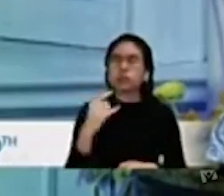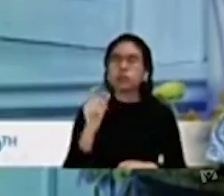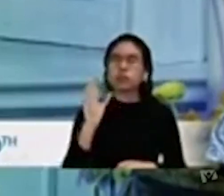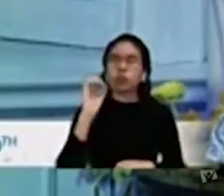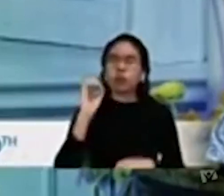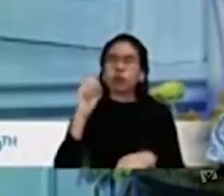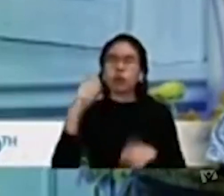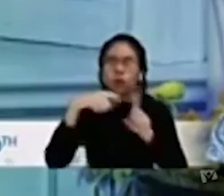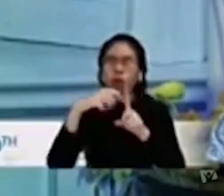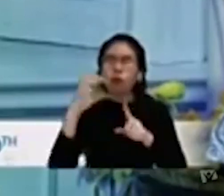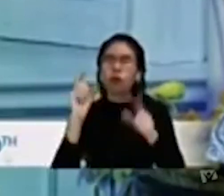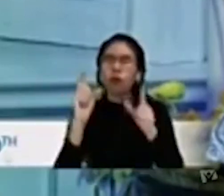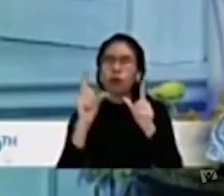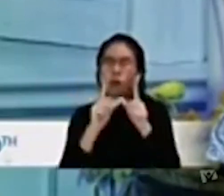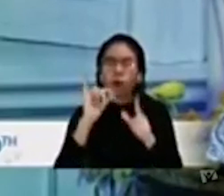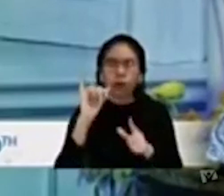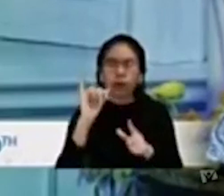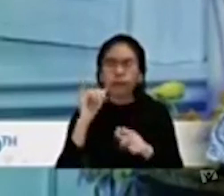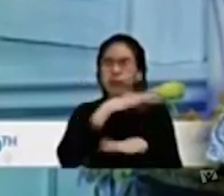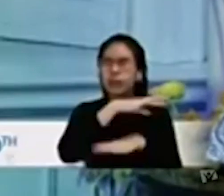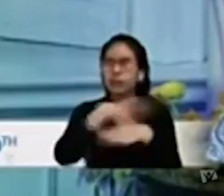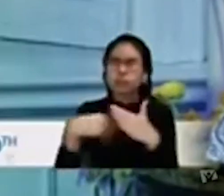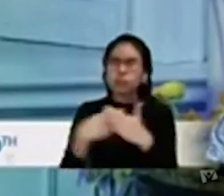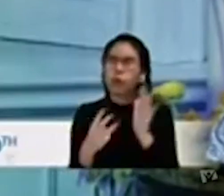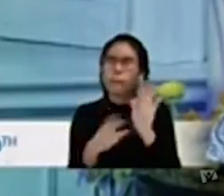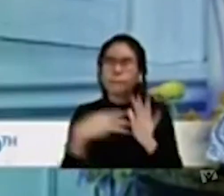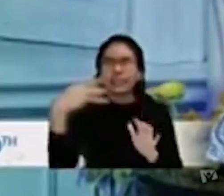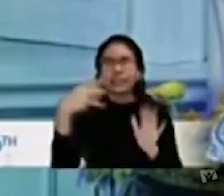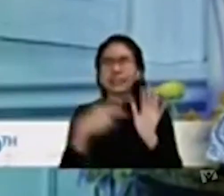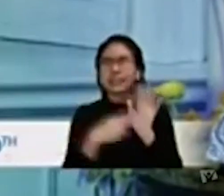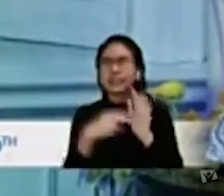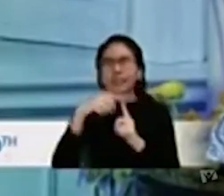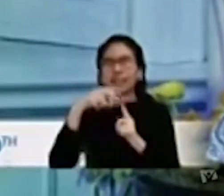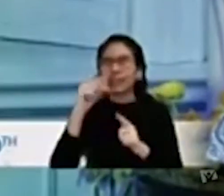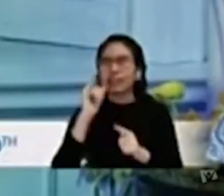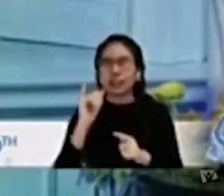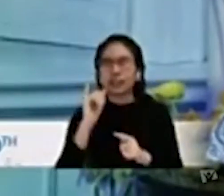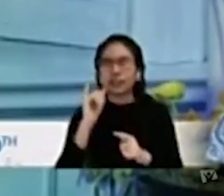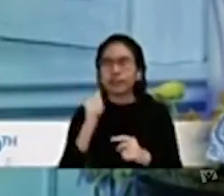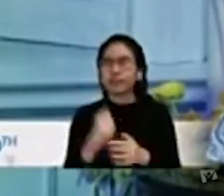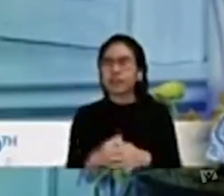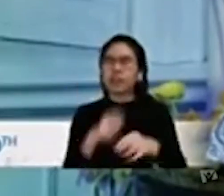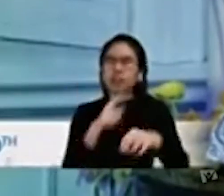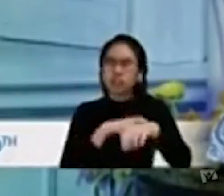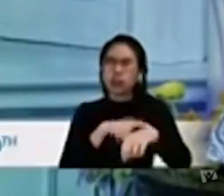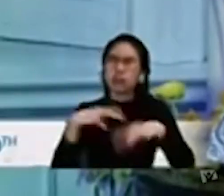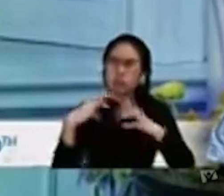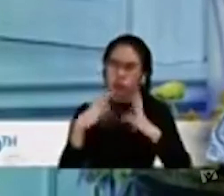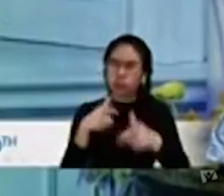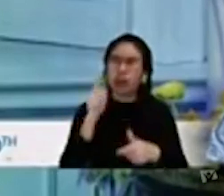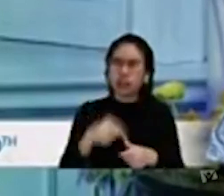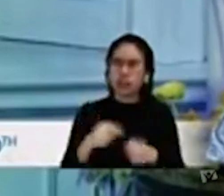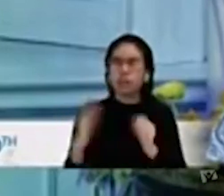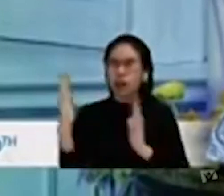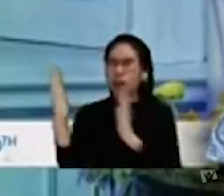Kabinet. Di saat dunia ini menghadapi wabah